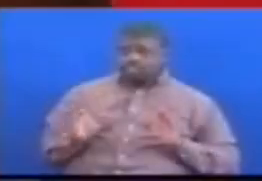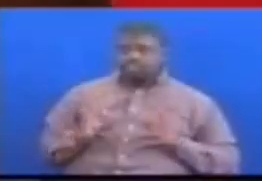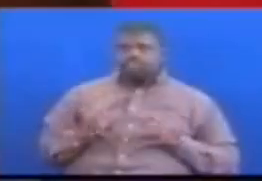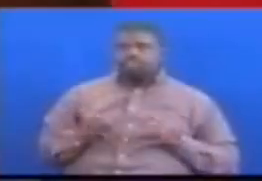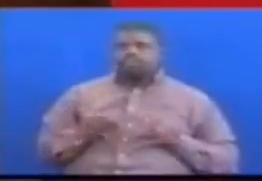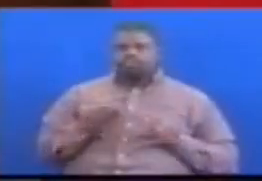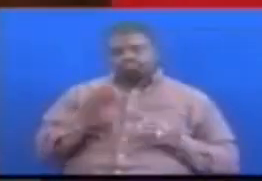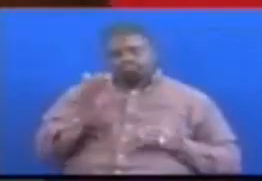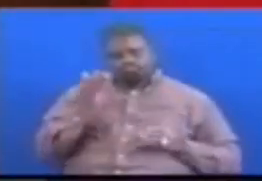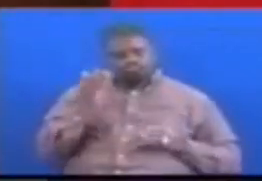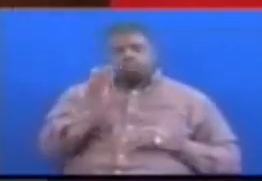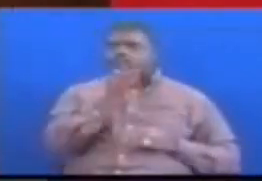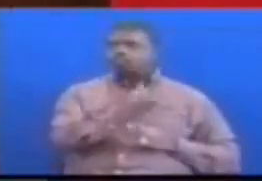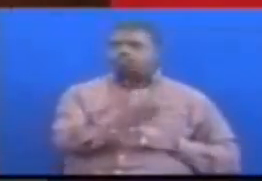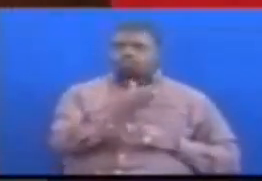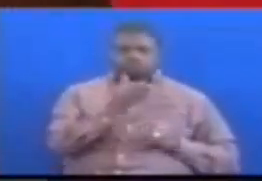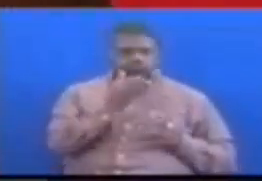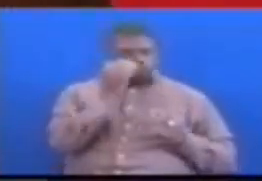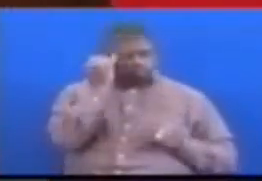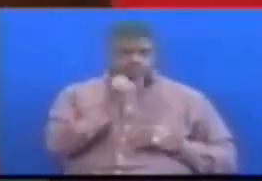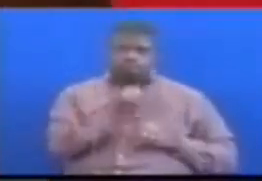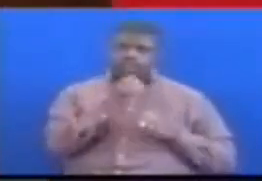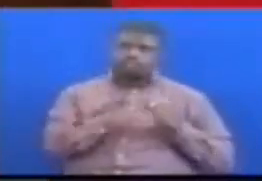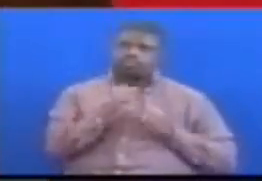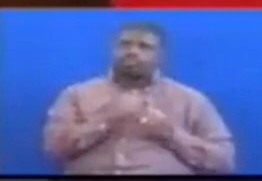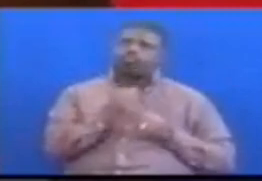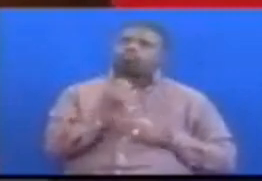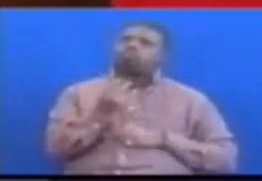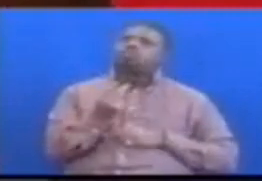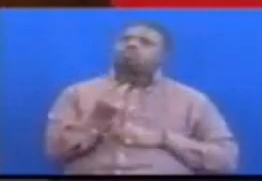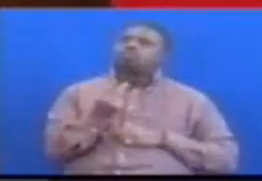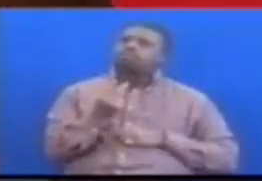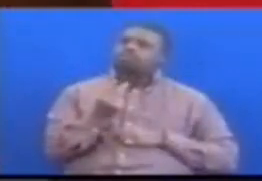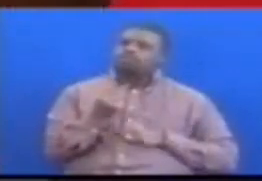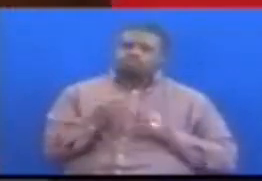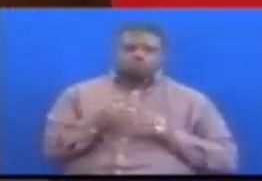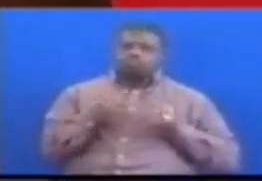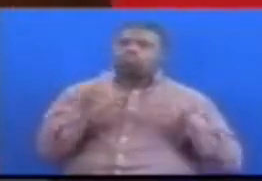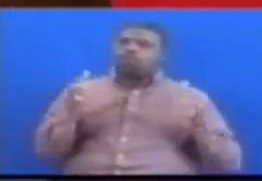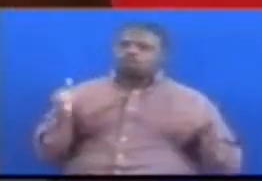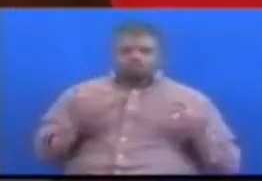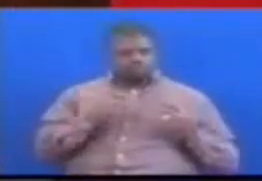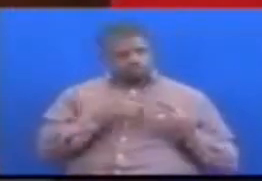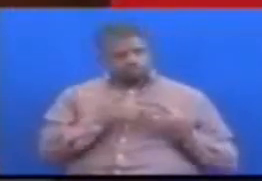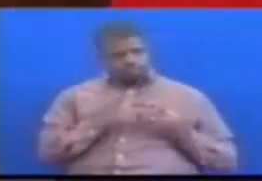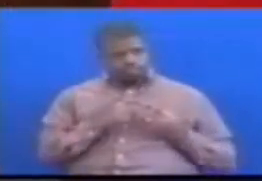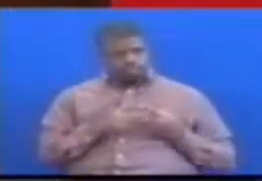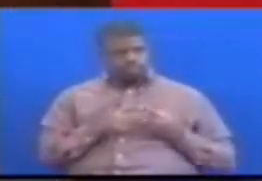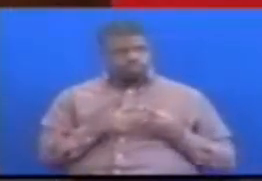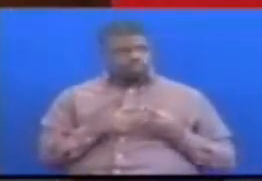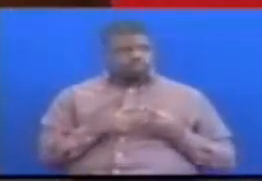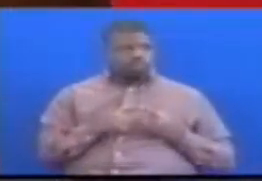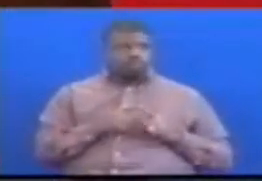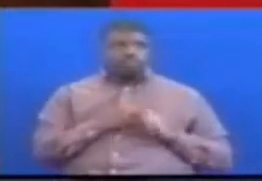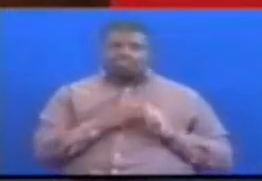naomba niende kuweka ushauri kwenye mambo mawili makubwa. Jambo la kwanza,